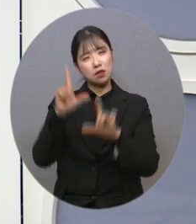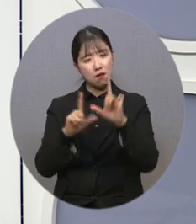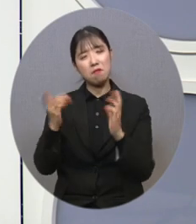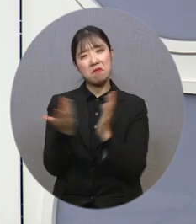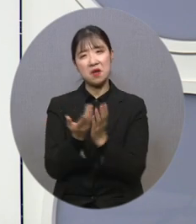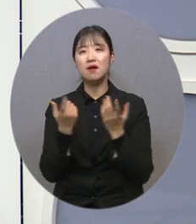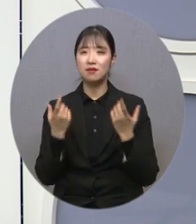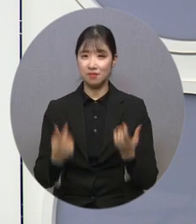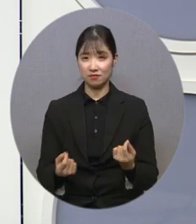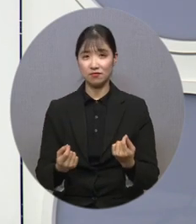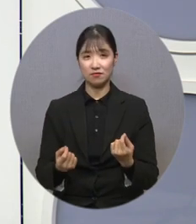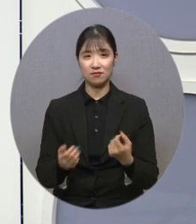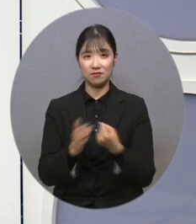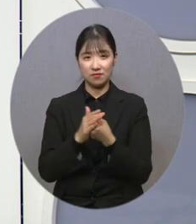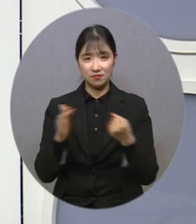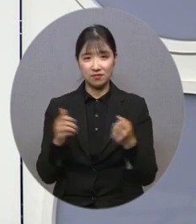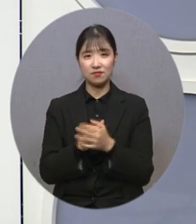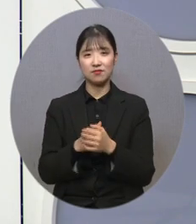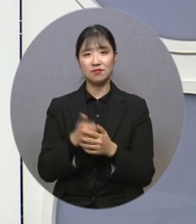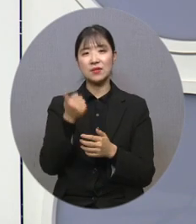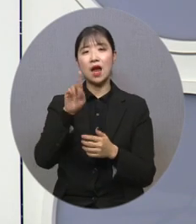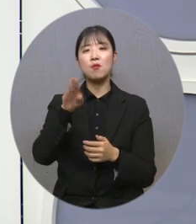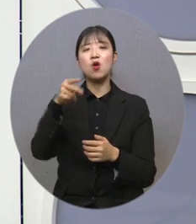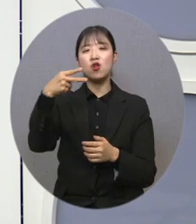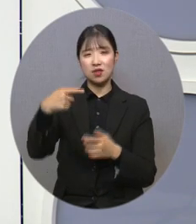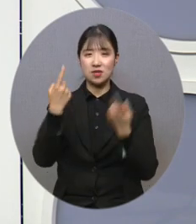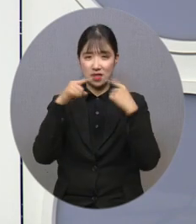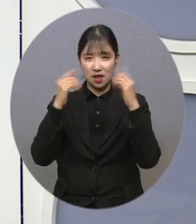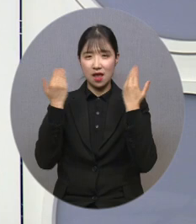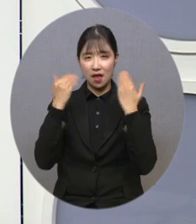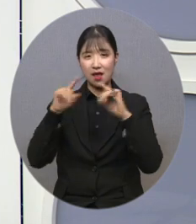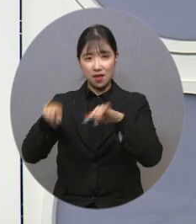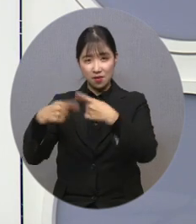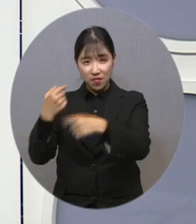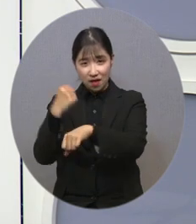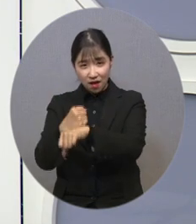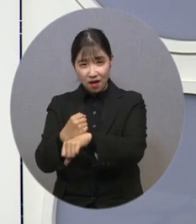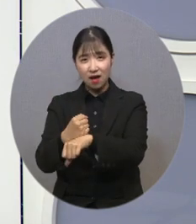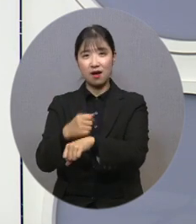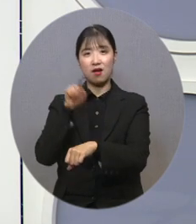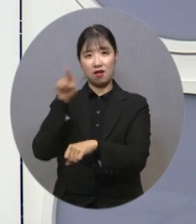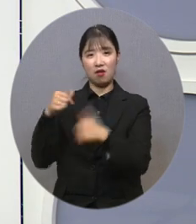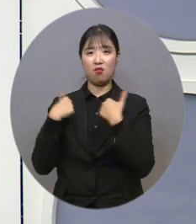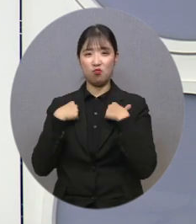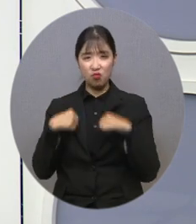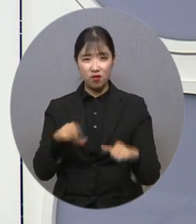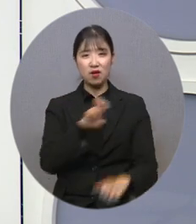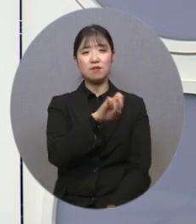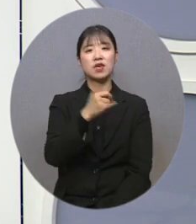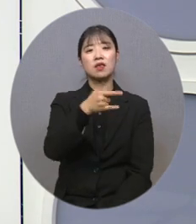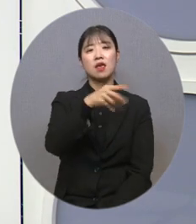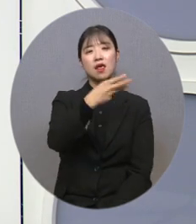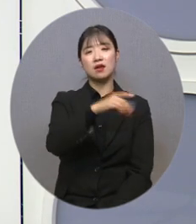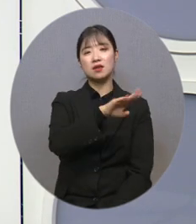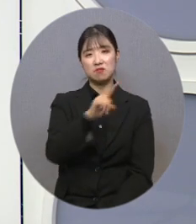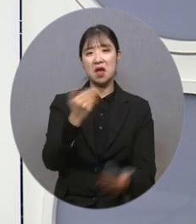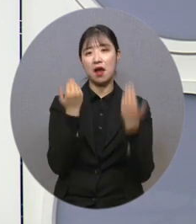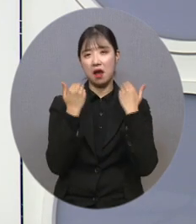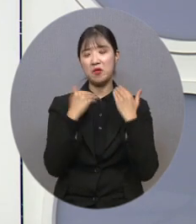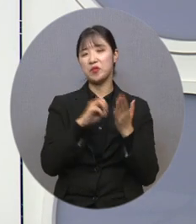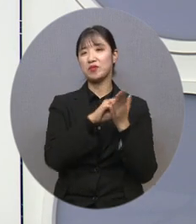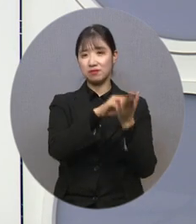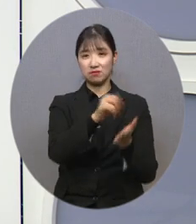맞는다. 이렇게 해서 심지어는 하버드 대학에 입학한 학생이 하버드 대학을 포기하고 미네르바 스쿨을